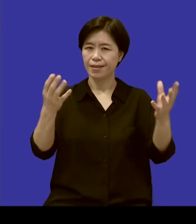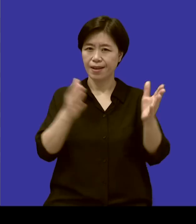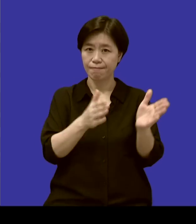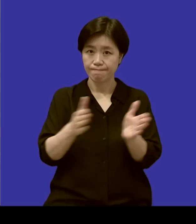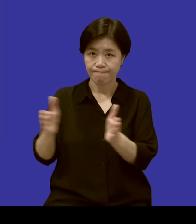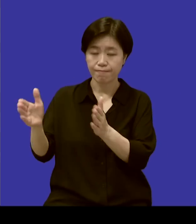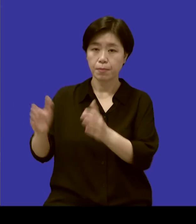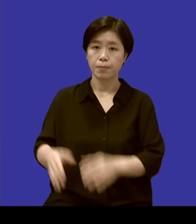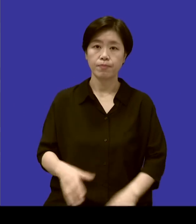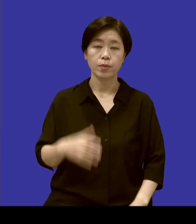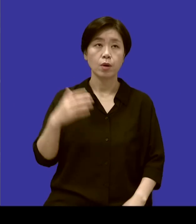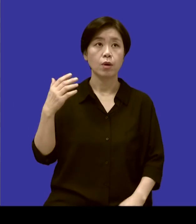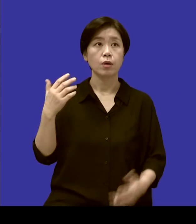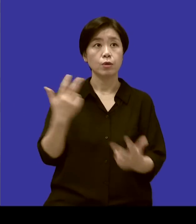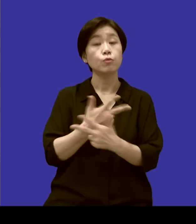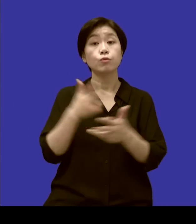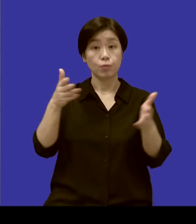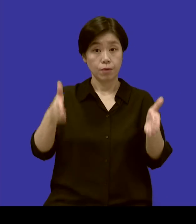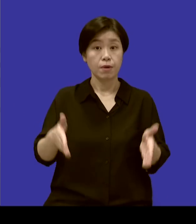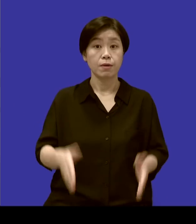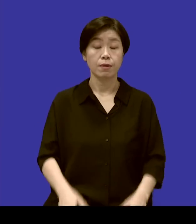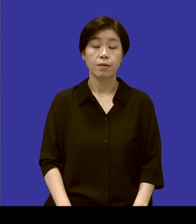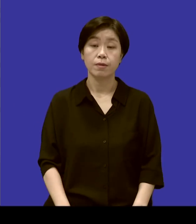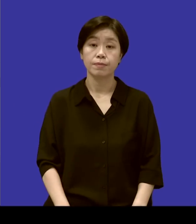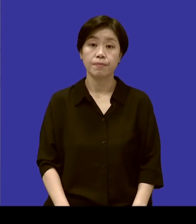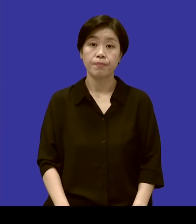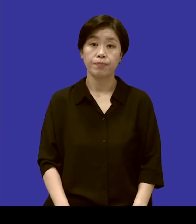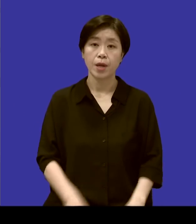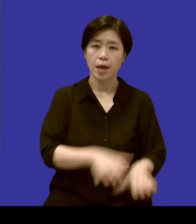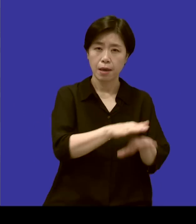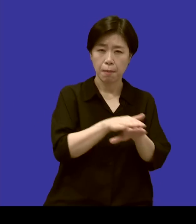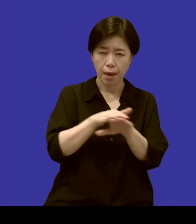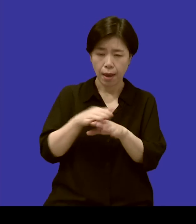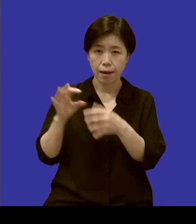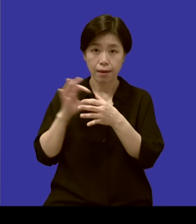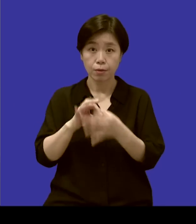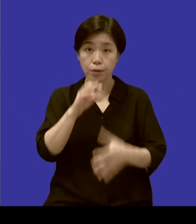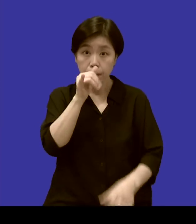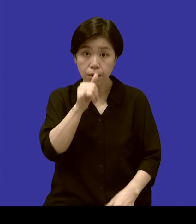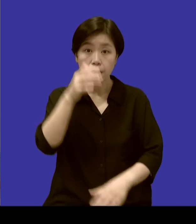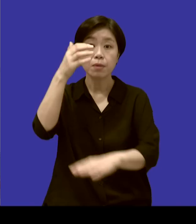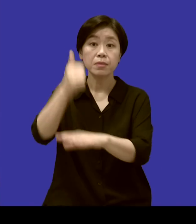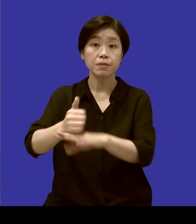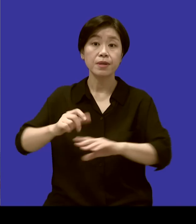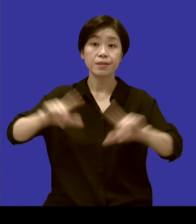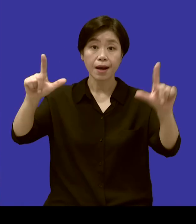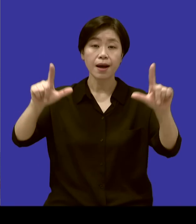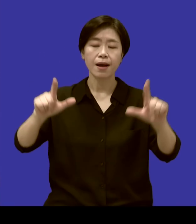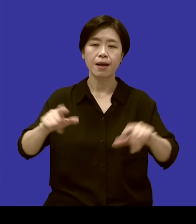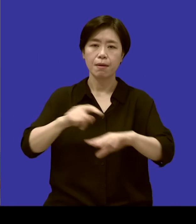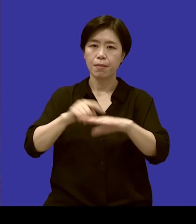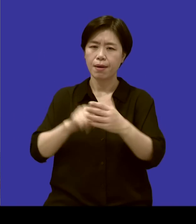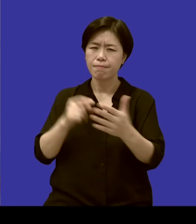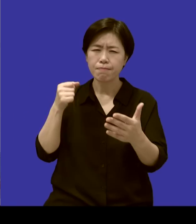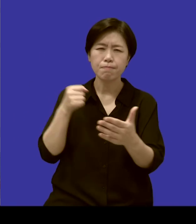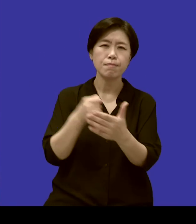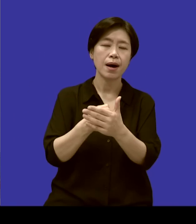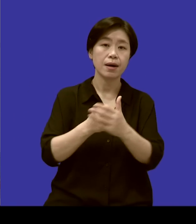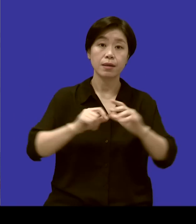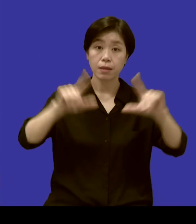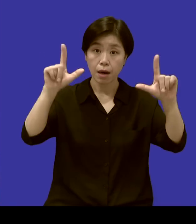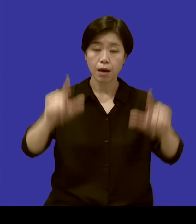일주일 동안 너무 은혜를 많이 받아가지고 은혜 받으면 반드시 결신의 시간이 있어요. 네. 세계 복음화를